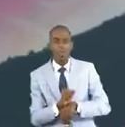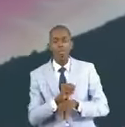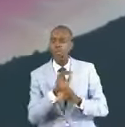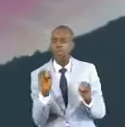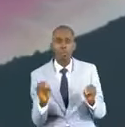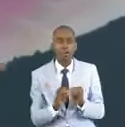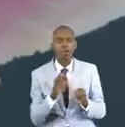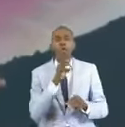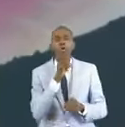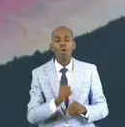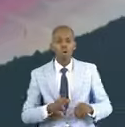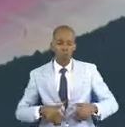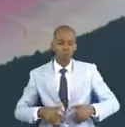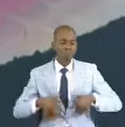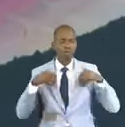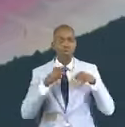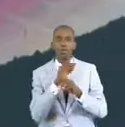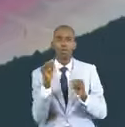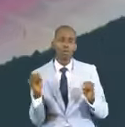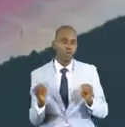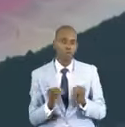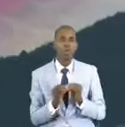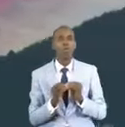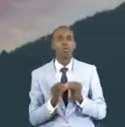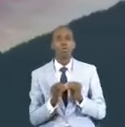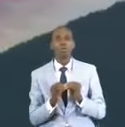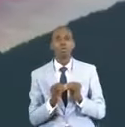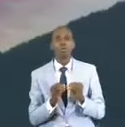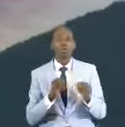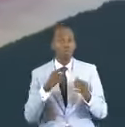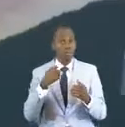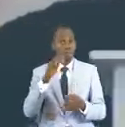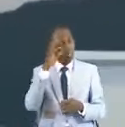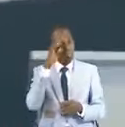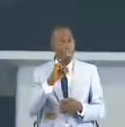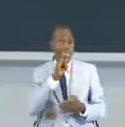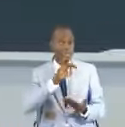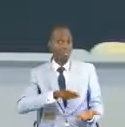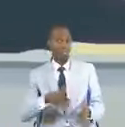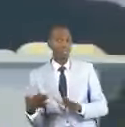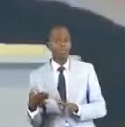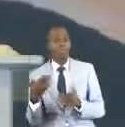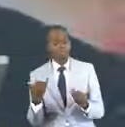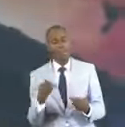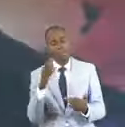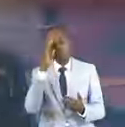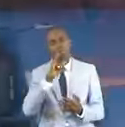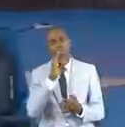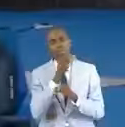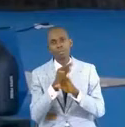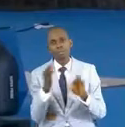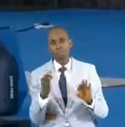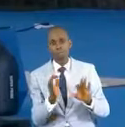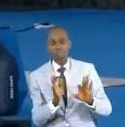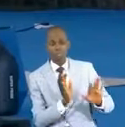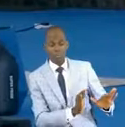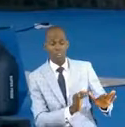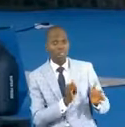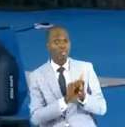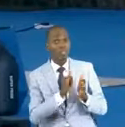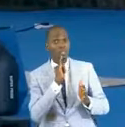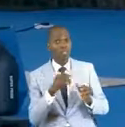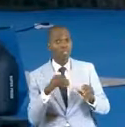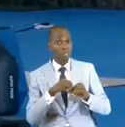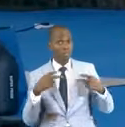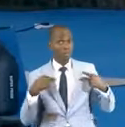ọkụ, pụọ n'iwe oke, pụọ na nsogbu ndị a niile. O nwerewo onwe ya, nwere onwe ya kpamkpam ugbu a na ihe nke ime